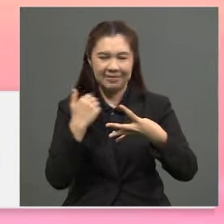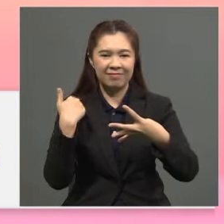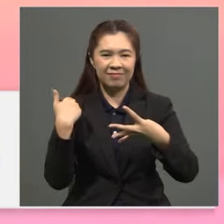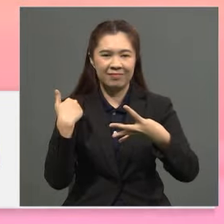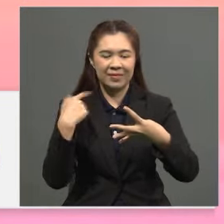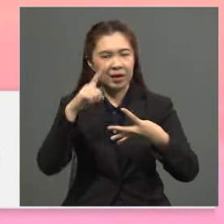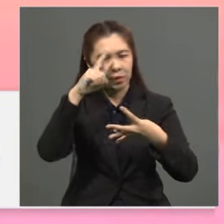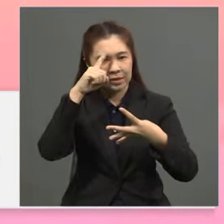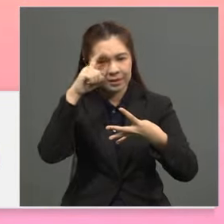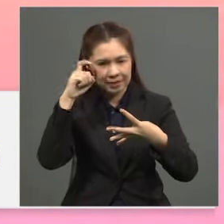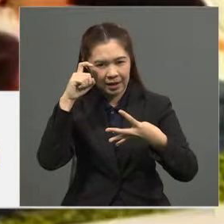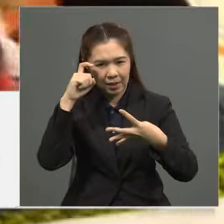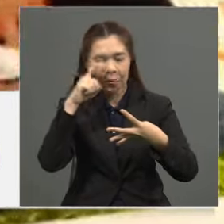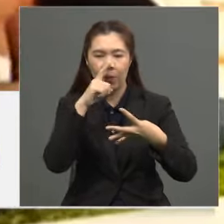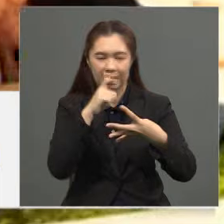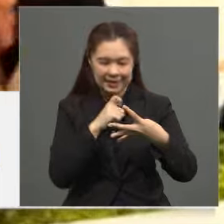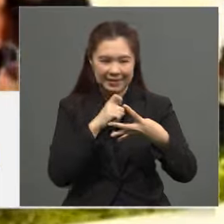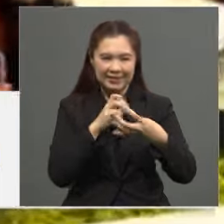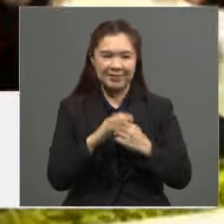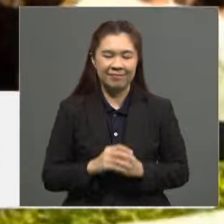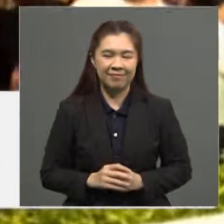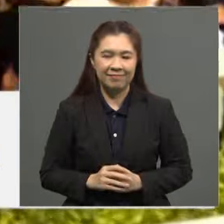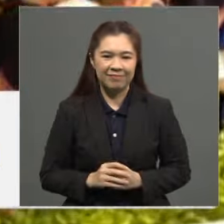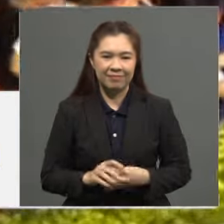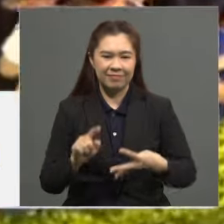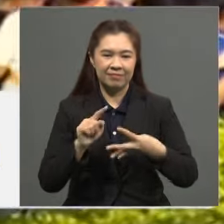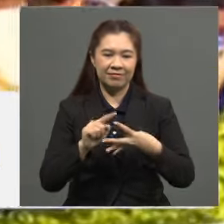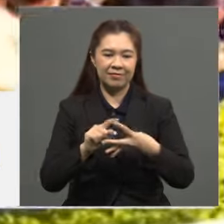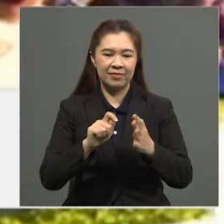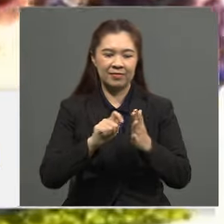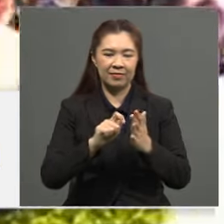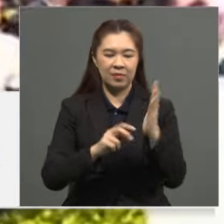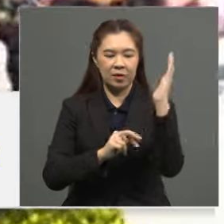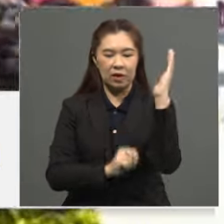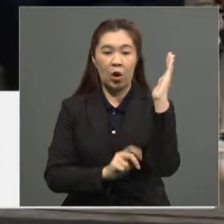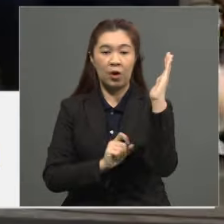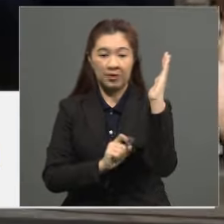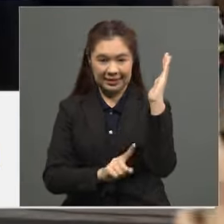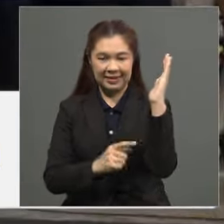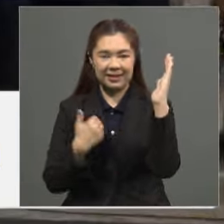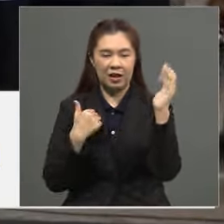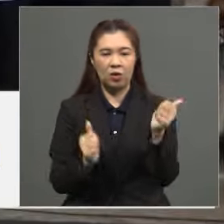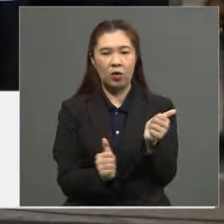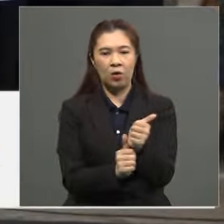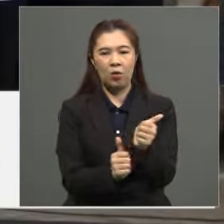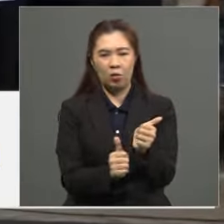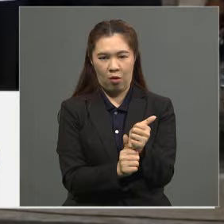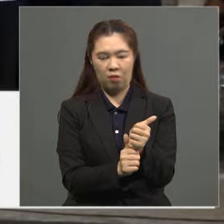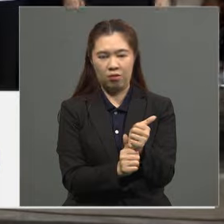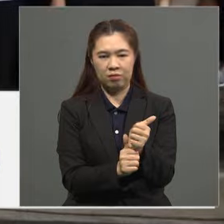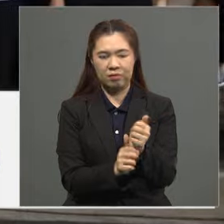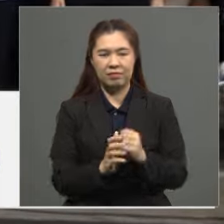วันเสาร์แล้วก็มีทั้งวันอาทิตย์ด้วยนะคะอย่างที่จังหวัดนครศรีธรรมราชค่ะนายสุวัฒนจันทร์สุขค่ะรองผู้ว่าราชการจังหวัด